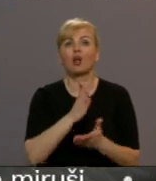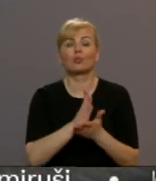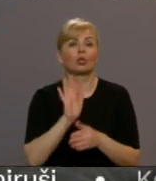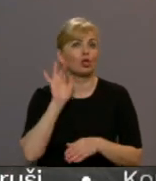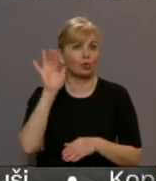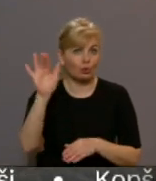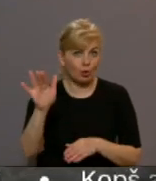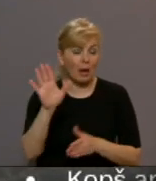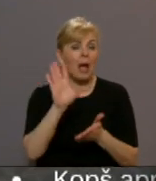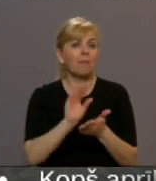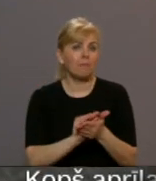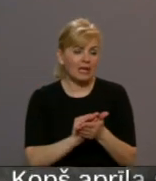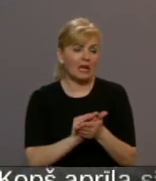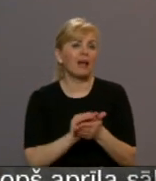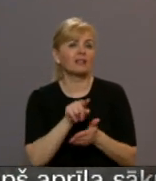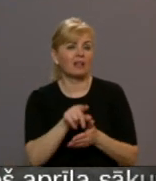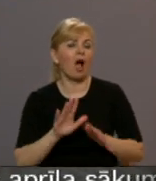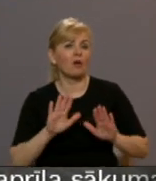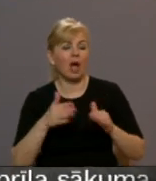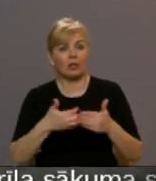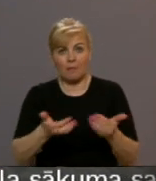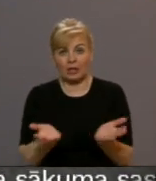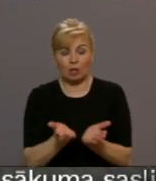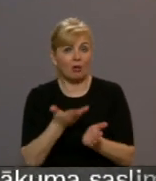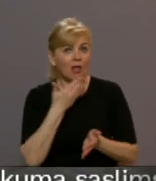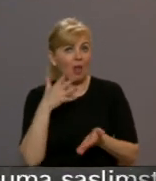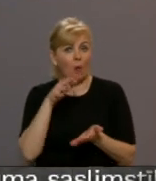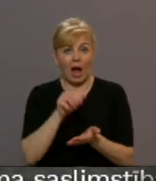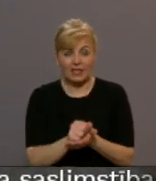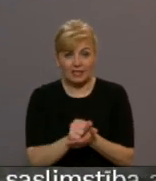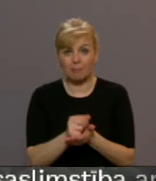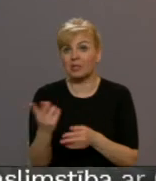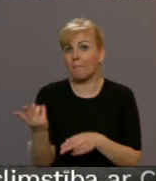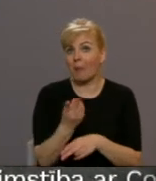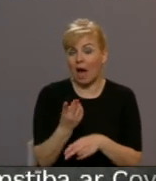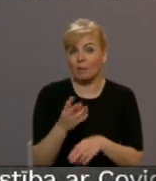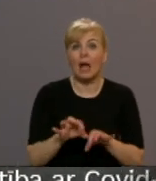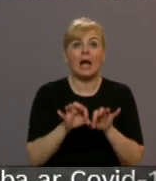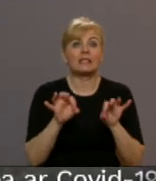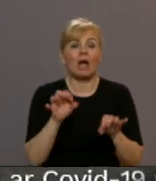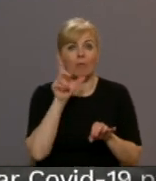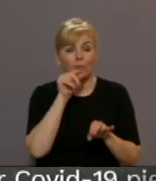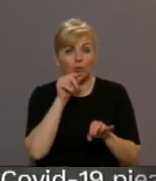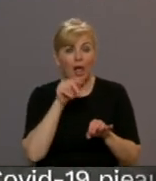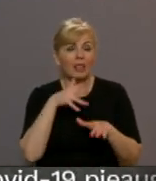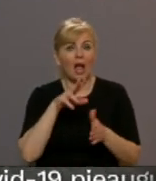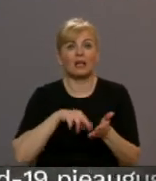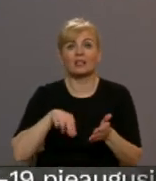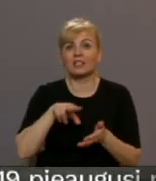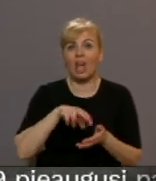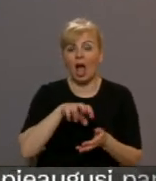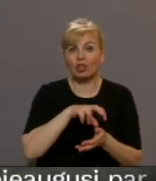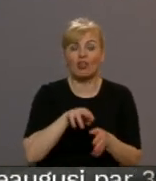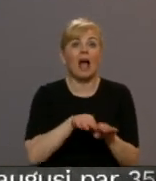turpmāk. Pieredze liecina, ka gadījumos, kad ligzdu nav ieņēmis stabils pāris, var sākties putnu lielā staigāšana, līdzīgi